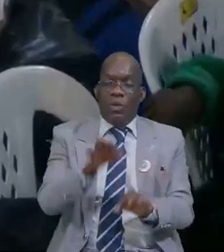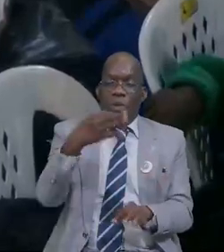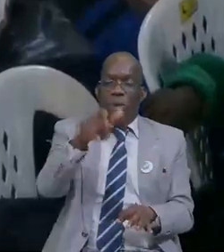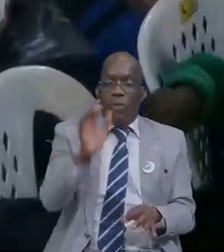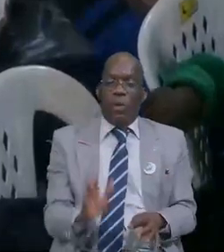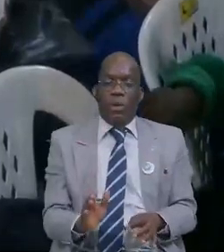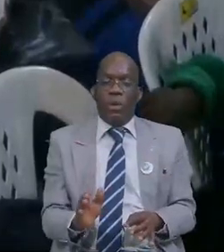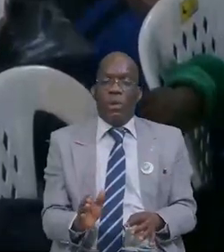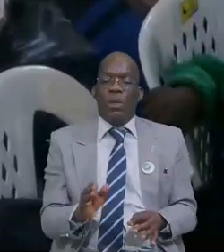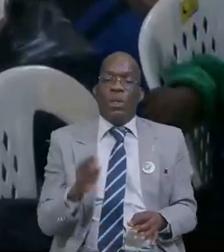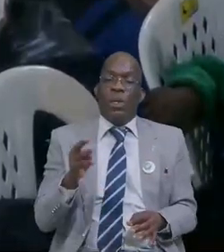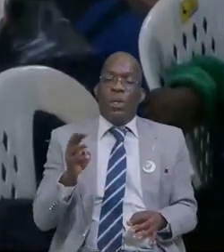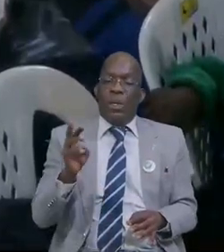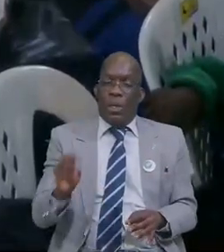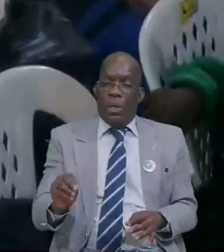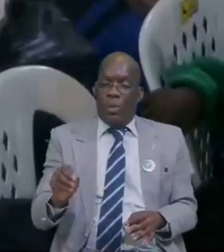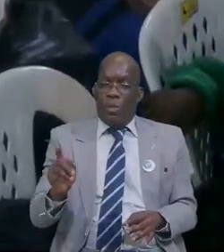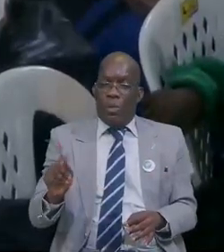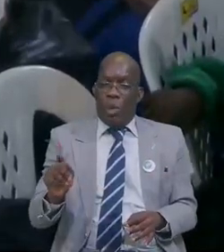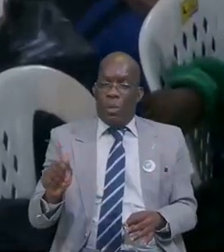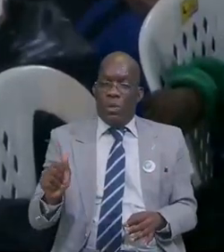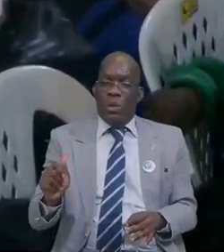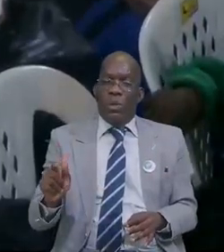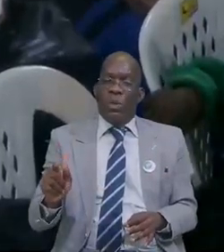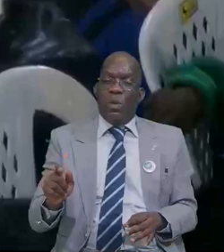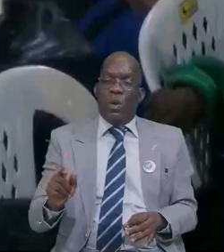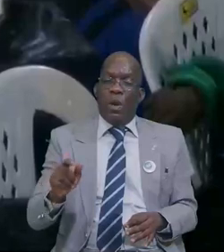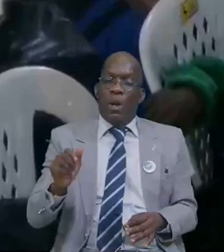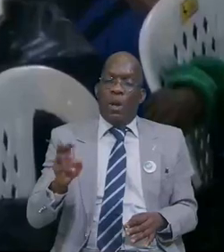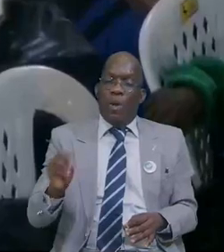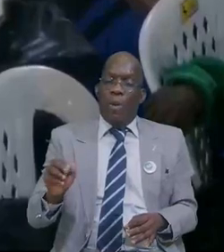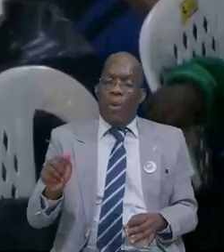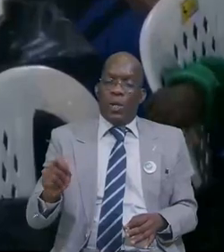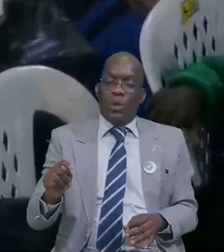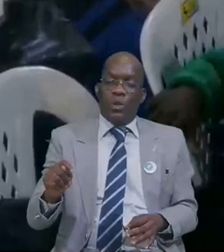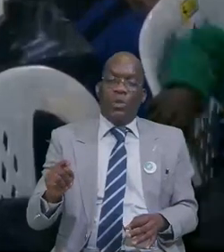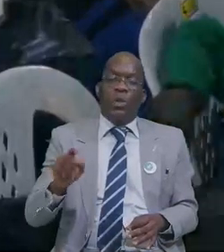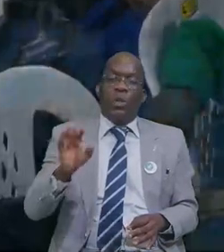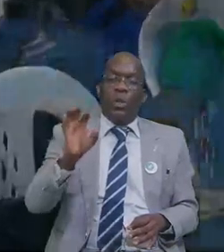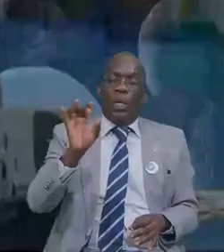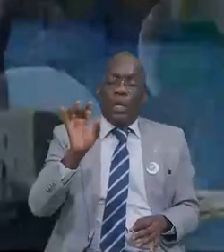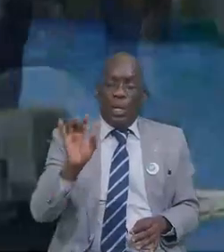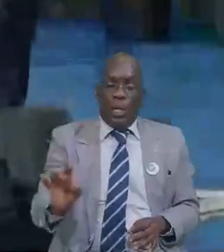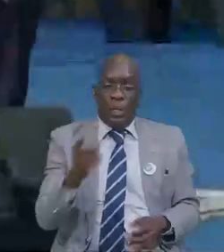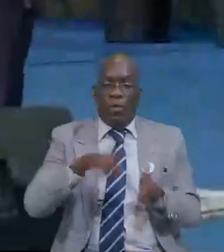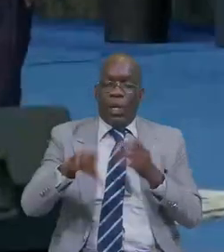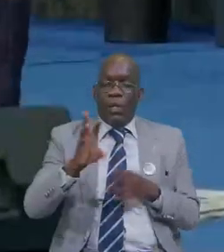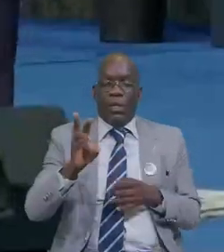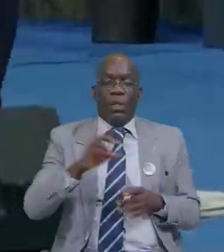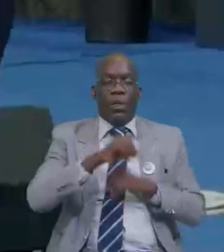Dieu. En Matthieu chapitre 8, verset 16. Matthieu 8, 16.